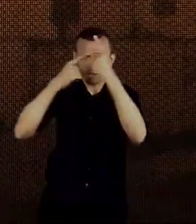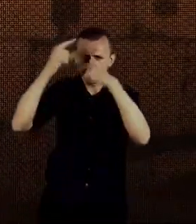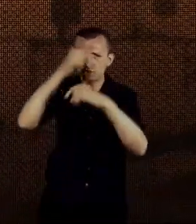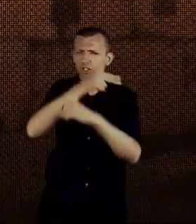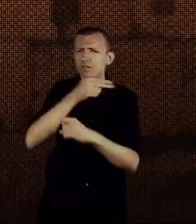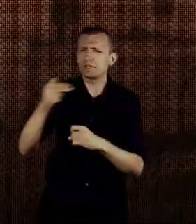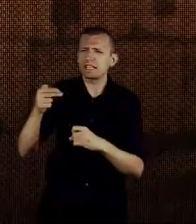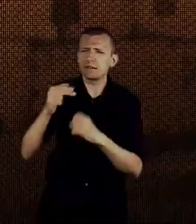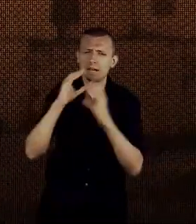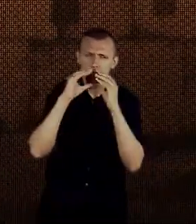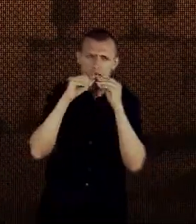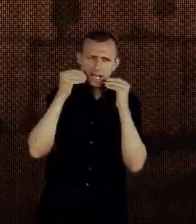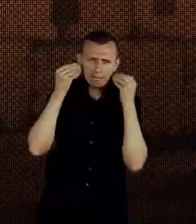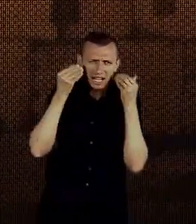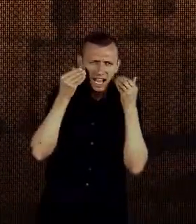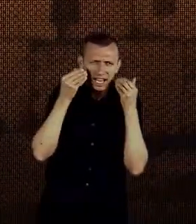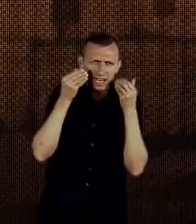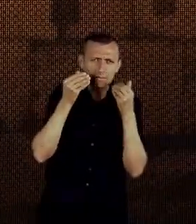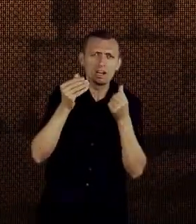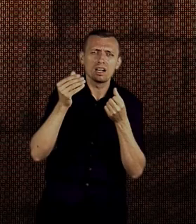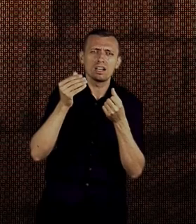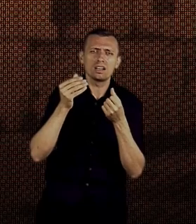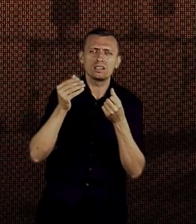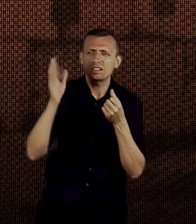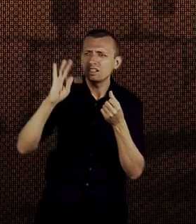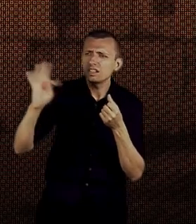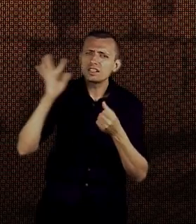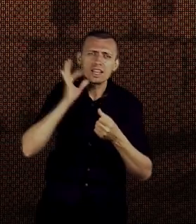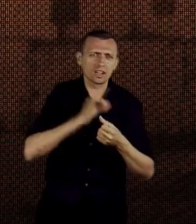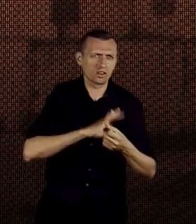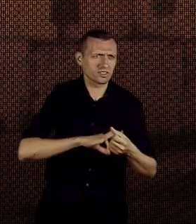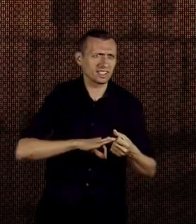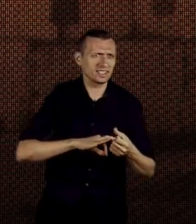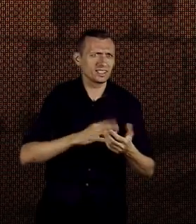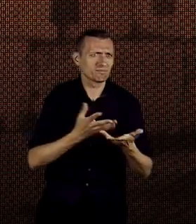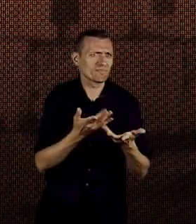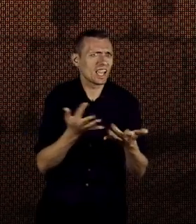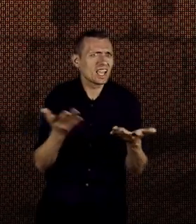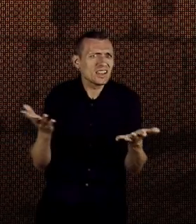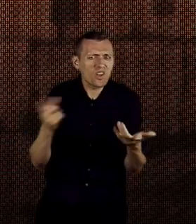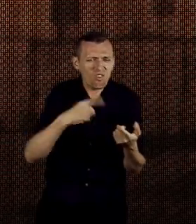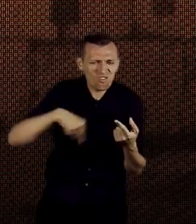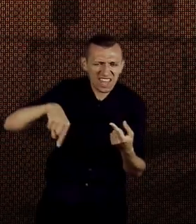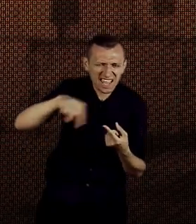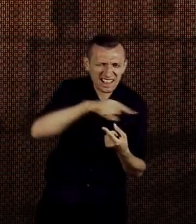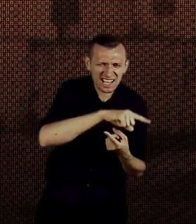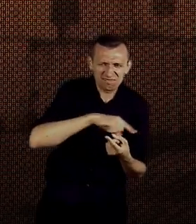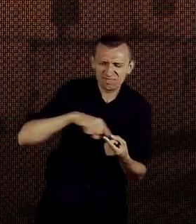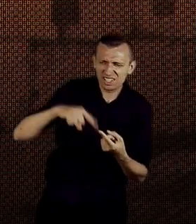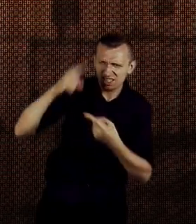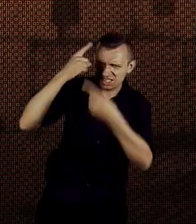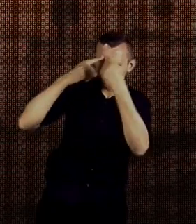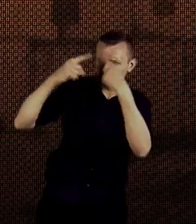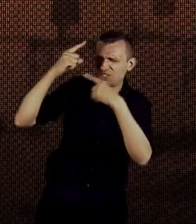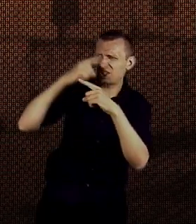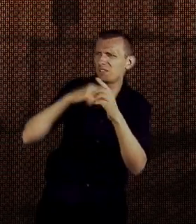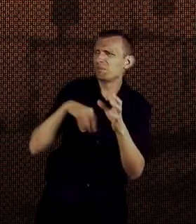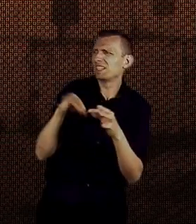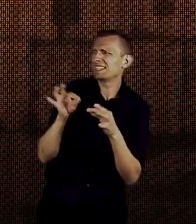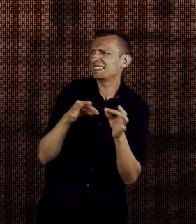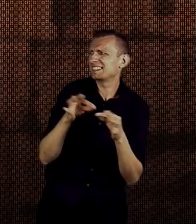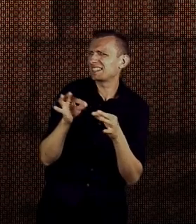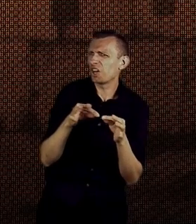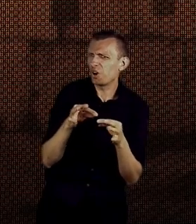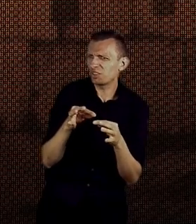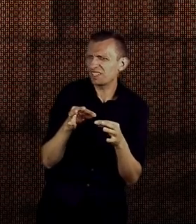to dla wielu z nas w tej dramatycznej historii ojca i syna, Abrahama i Izaaka, my chrześcijanie